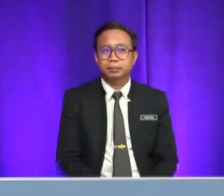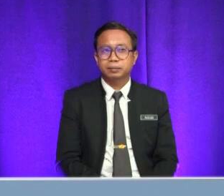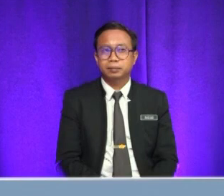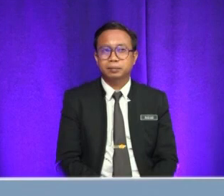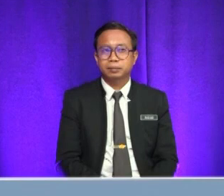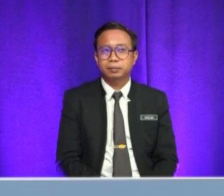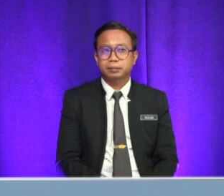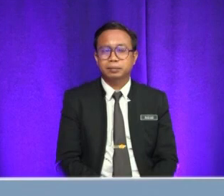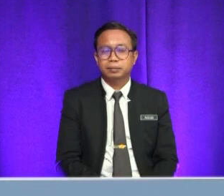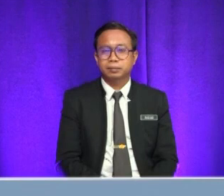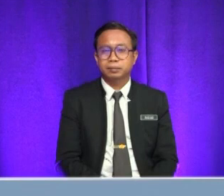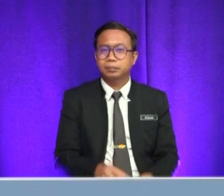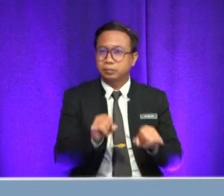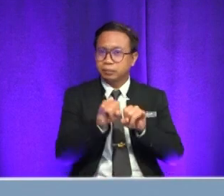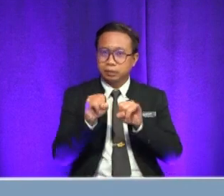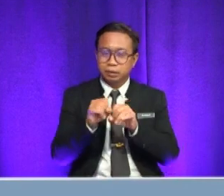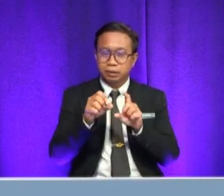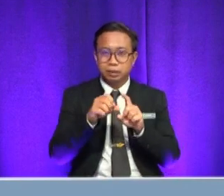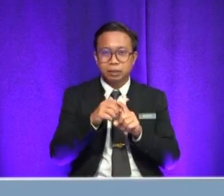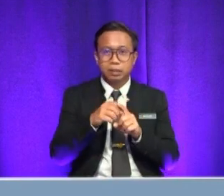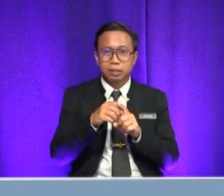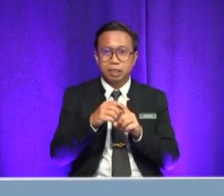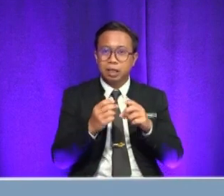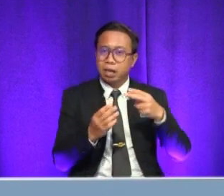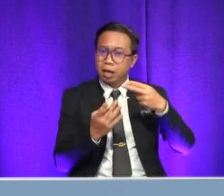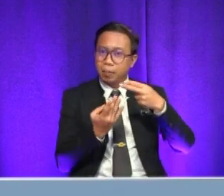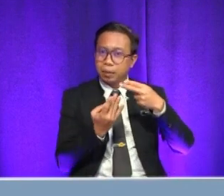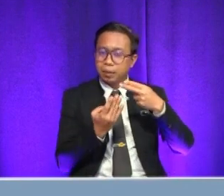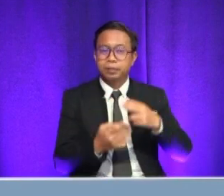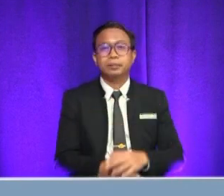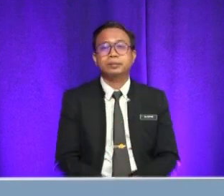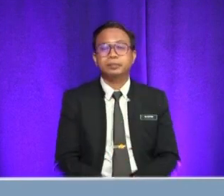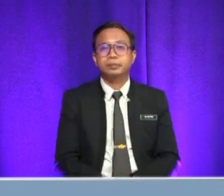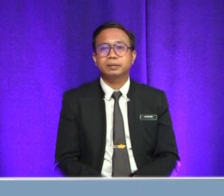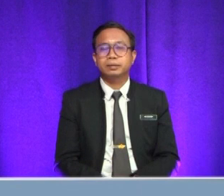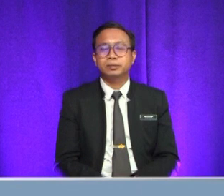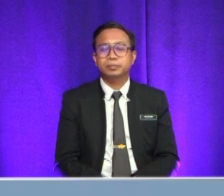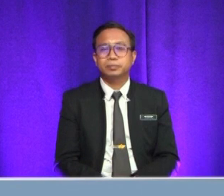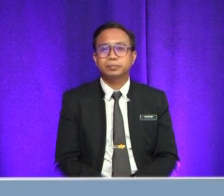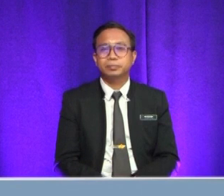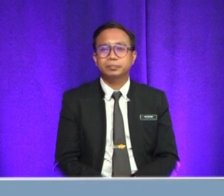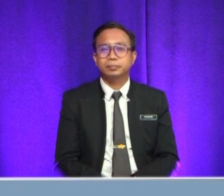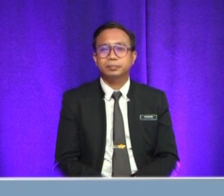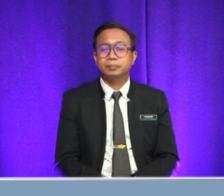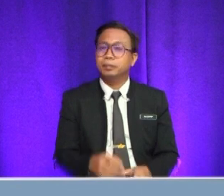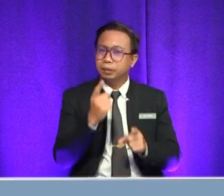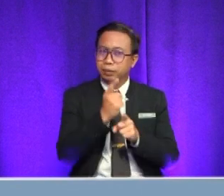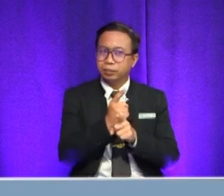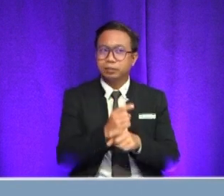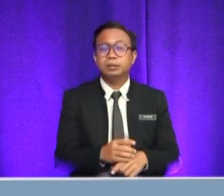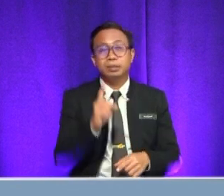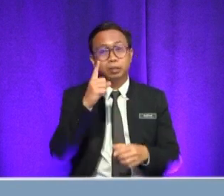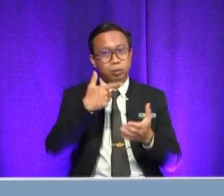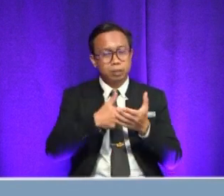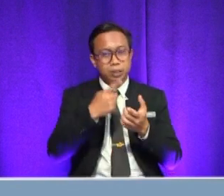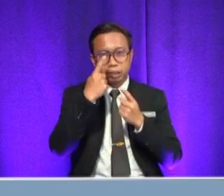Jawapannya jenis haba. Jenis Haba. Okey, jenis haba. Okey, betul. Satu